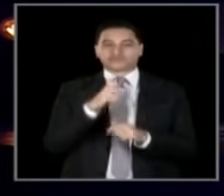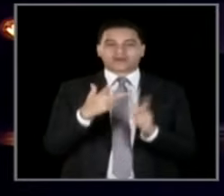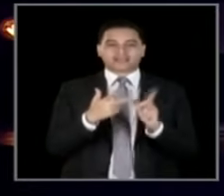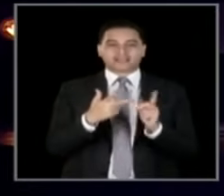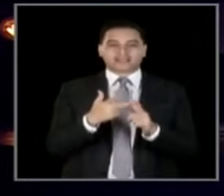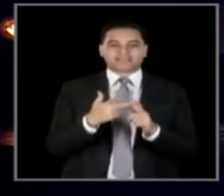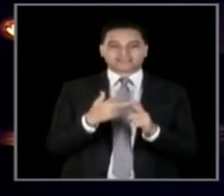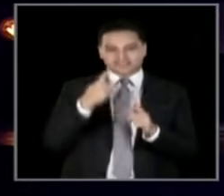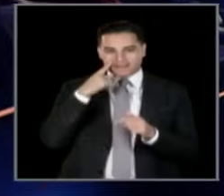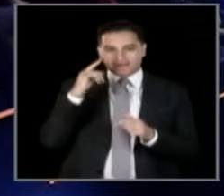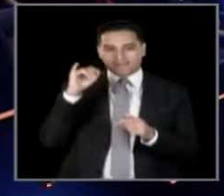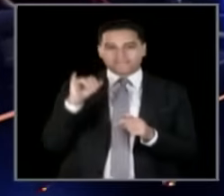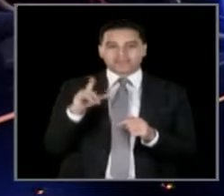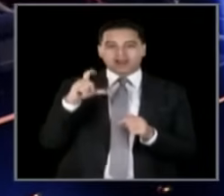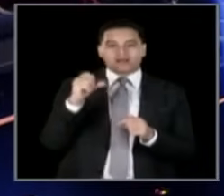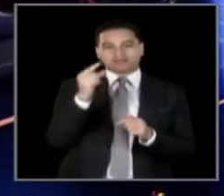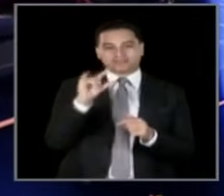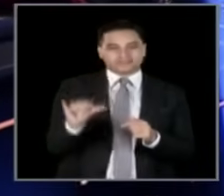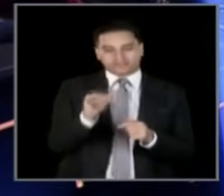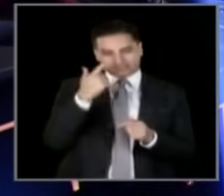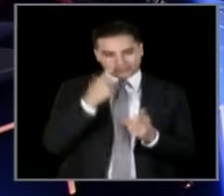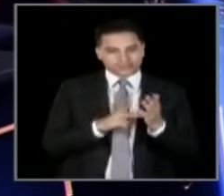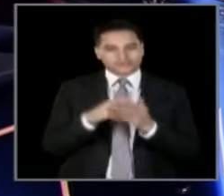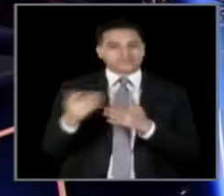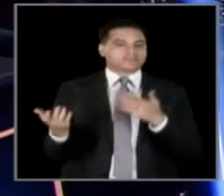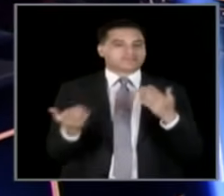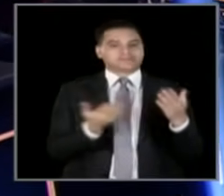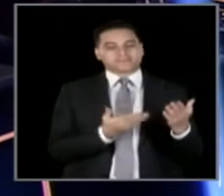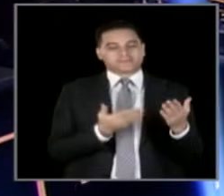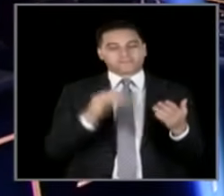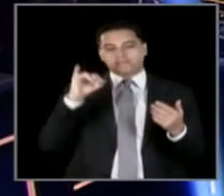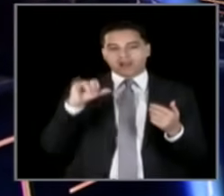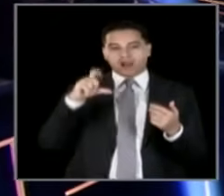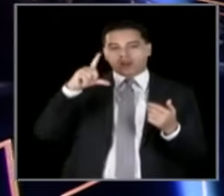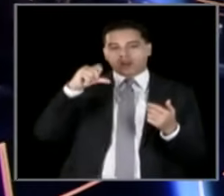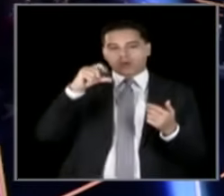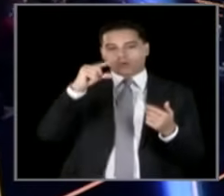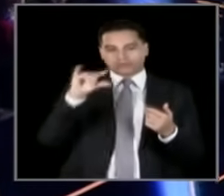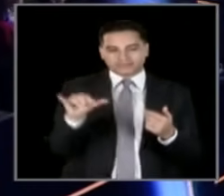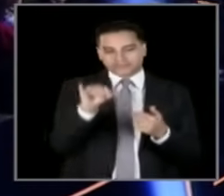ملدي. تفضلي يا ملدي. ملدي ممدوح.